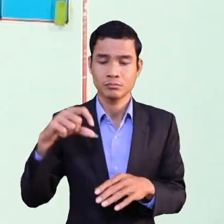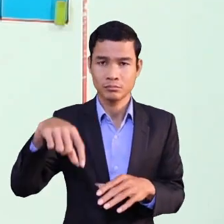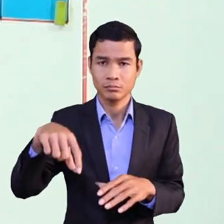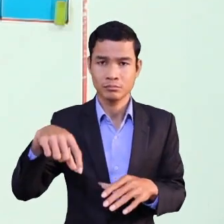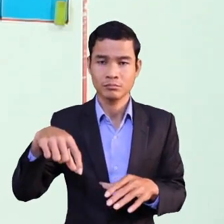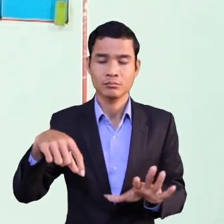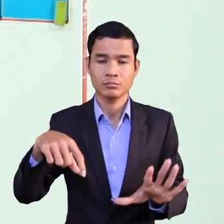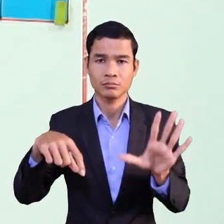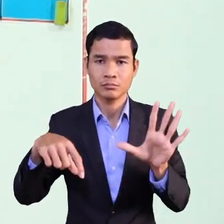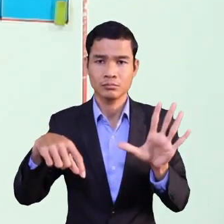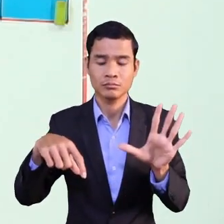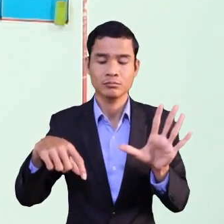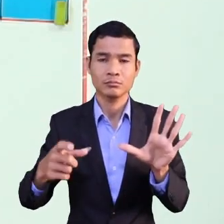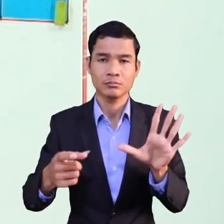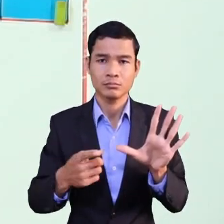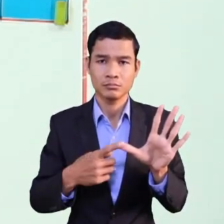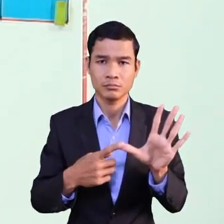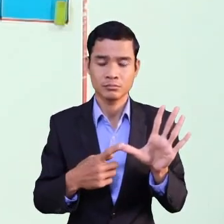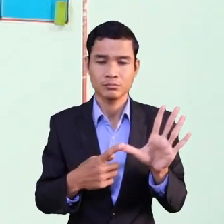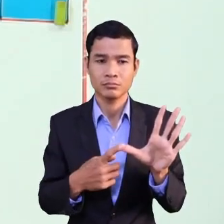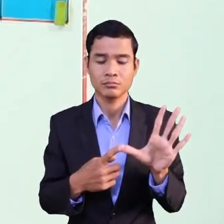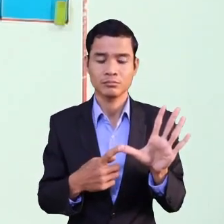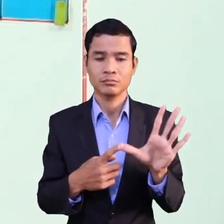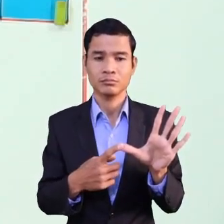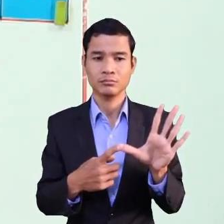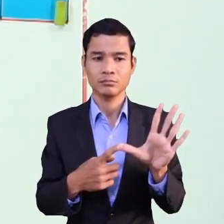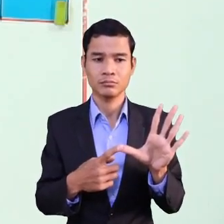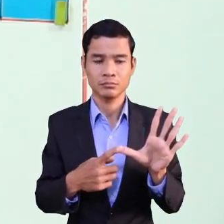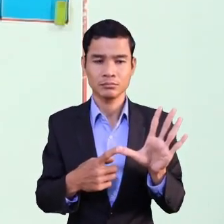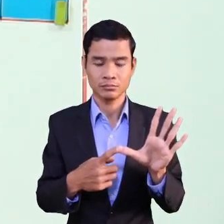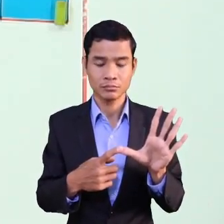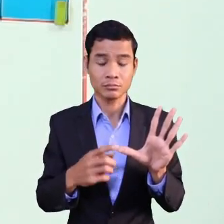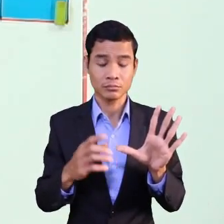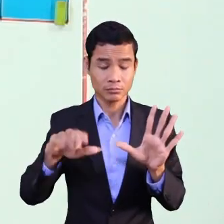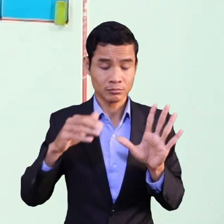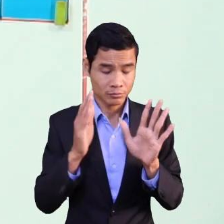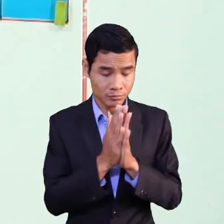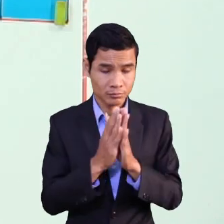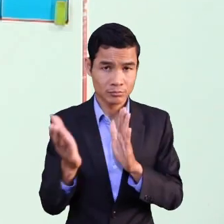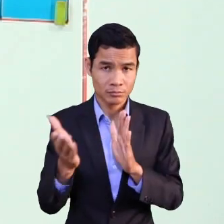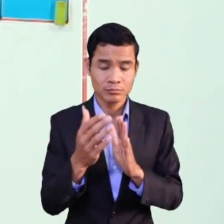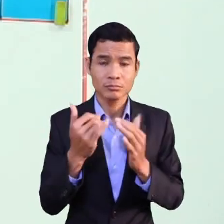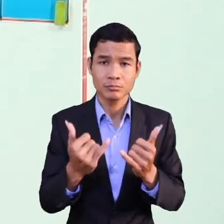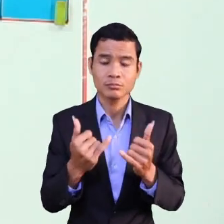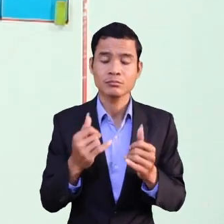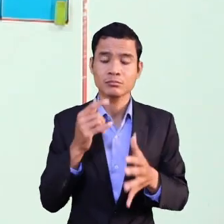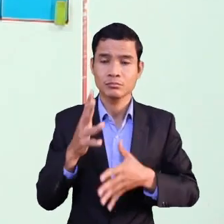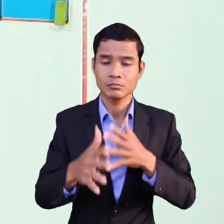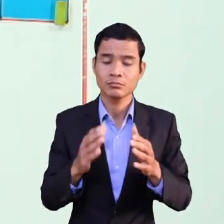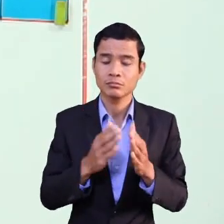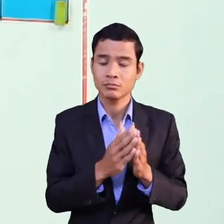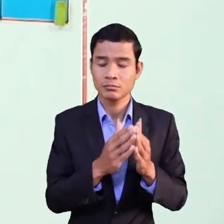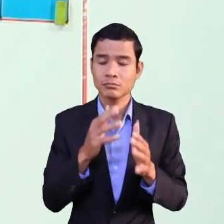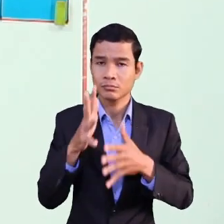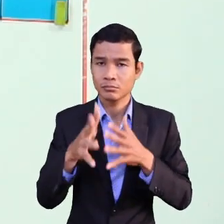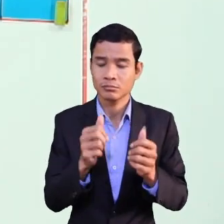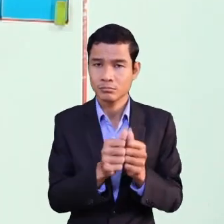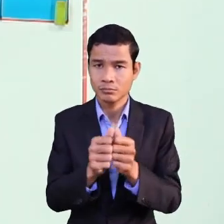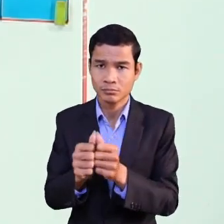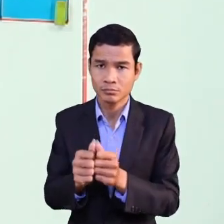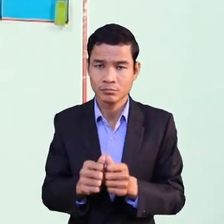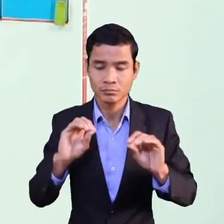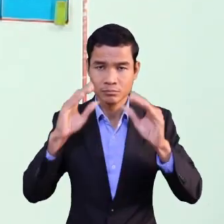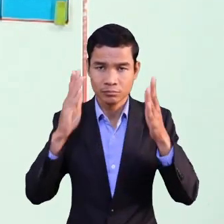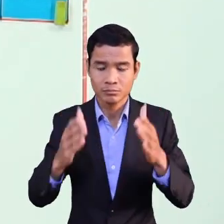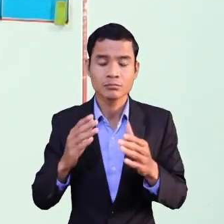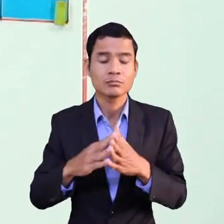កអាកចាអរគុណកូនកូនឥឡូវកូនកូនត្រៀមខ្លួនអានចាព្យាងជាបន្តប